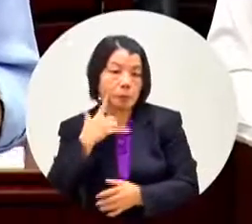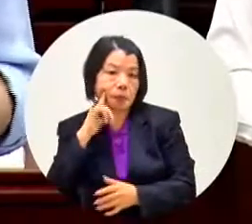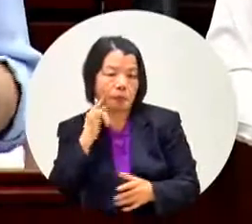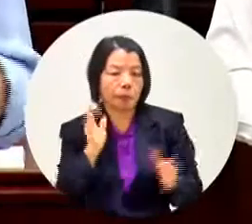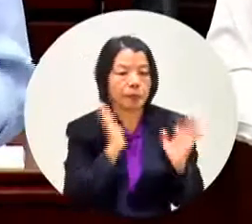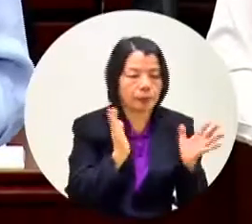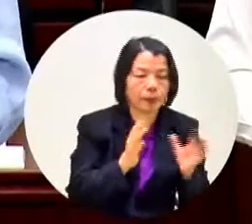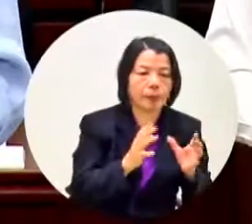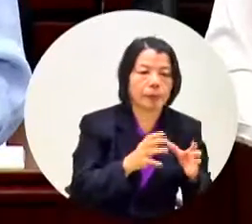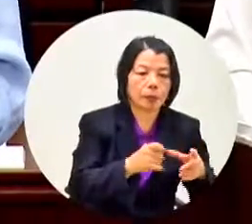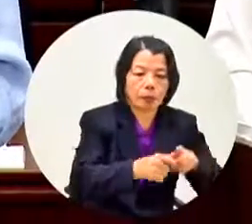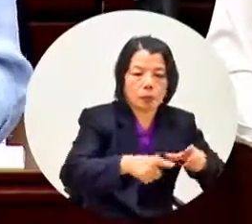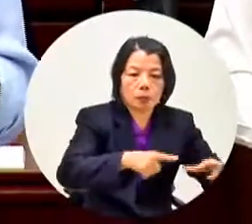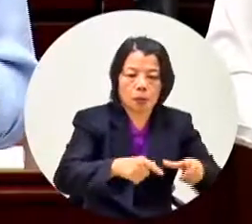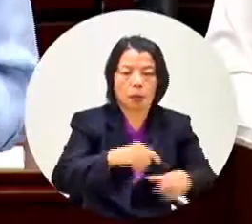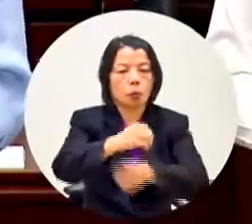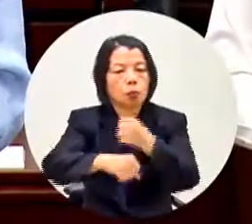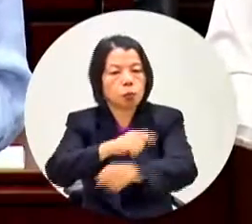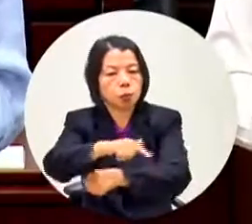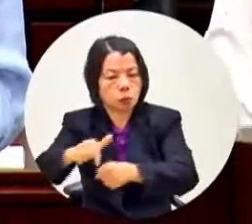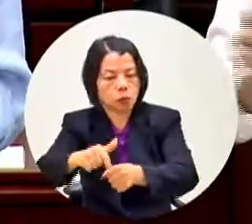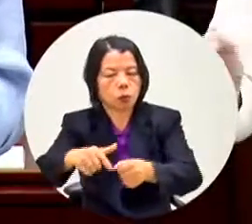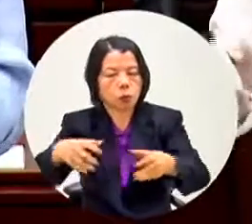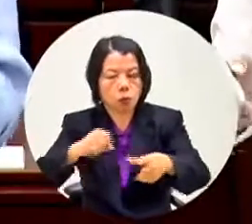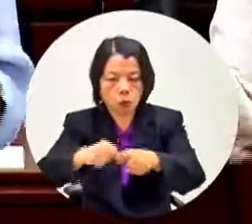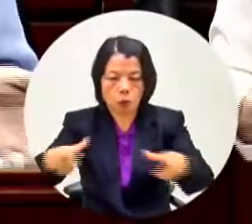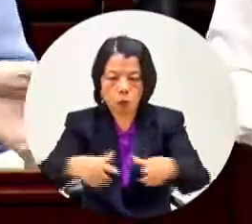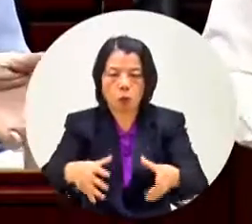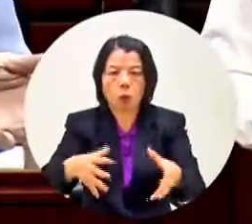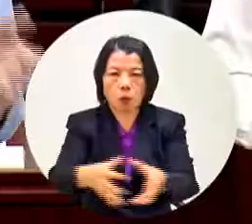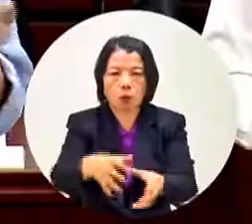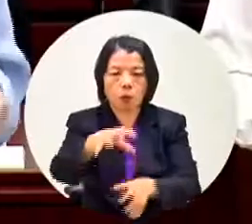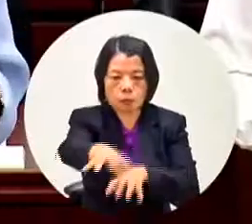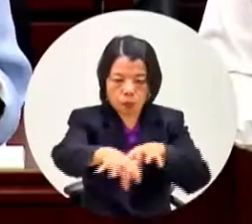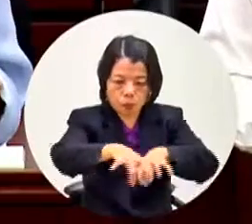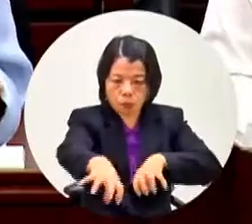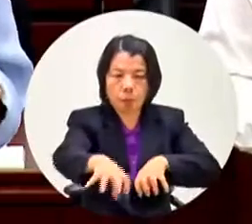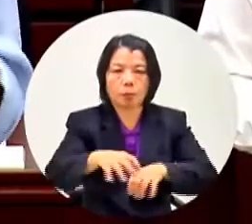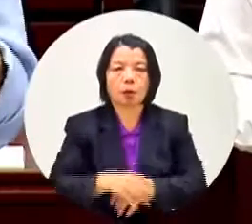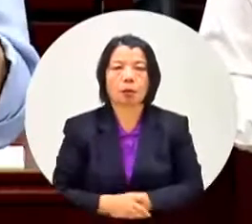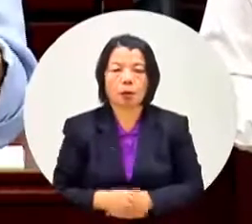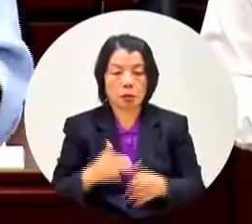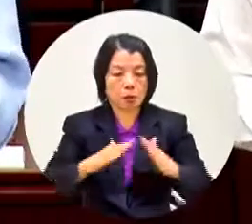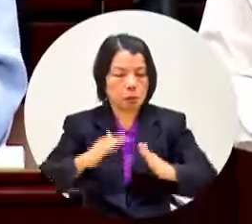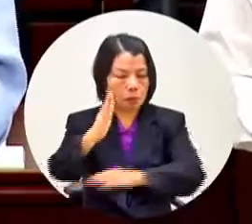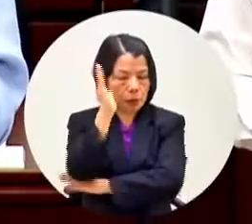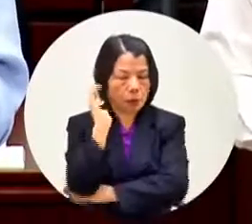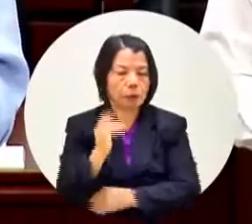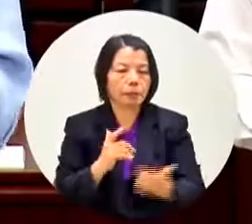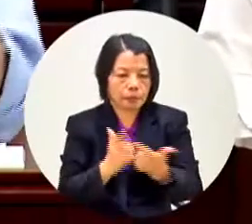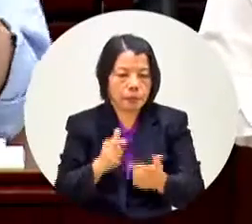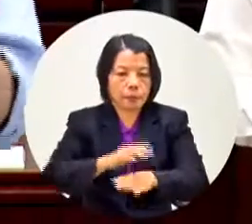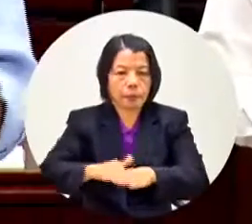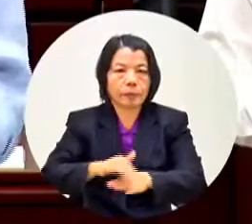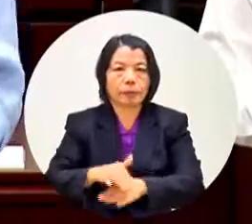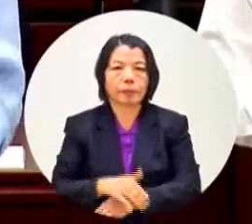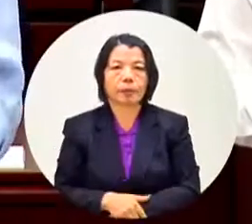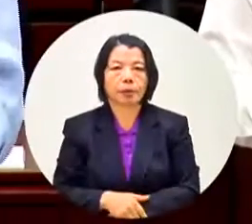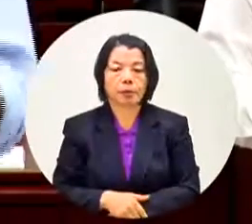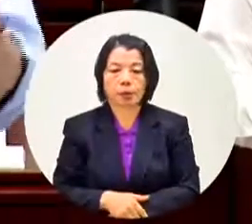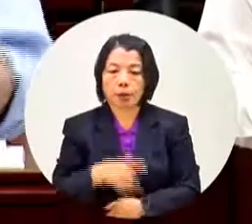答复。 谢谢黄秋英议员，你讲那光秃秃三个字对我来讲有点敏感。 哦，好吧， 我这个